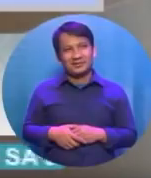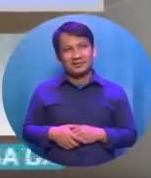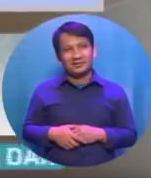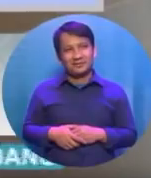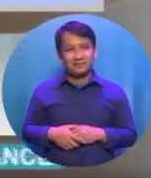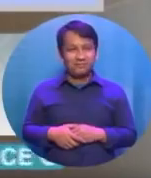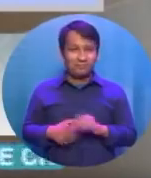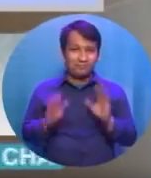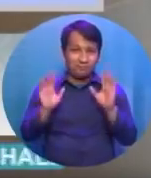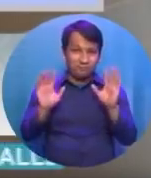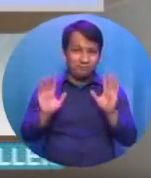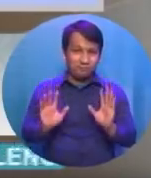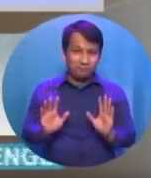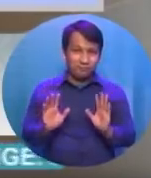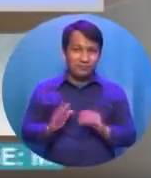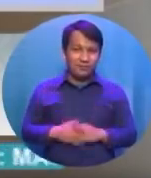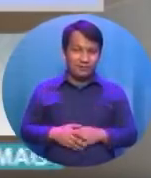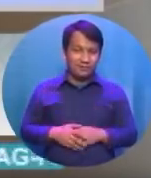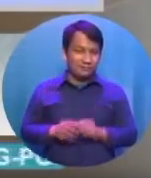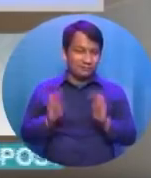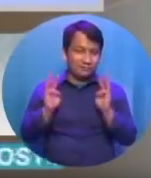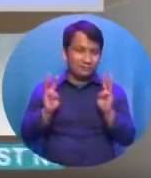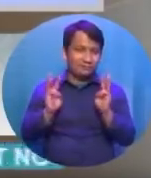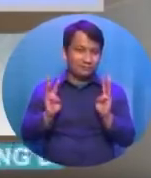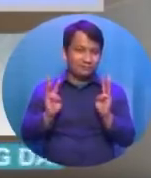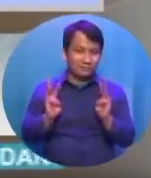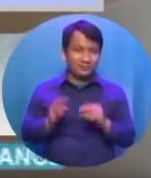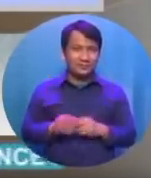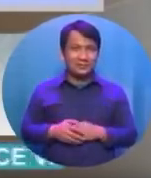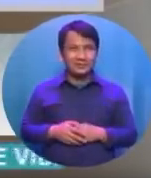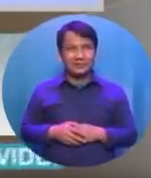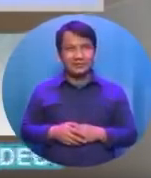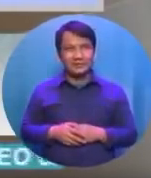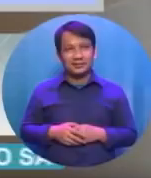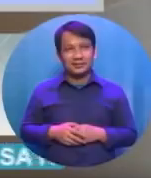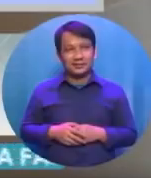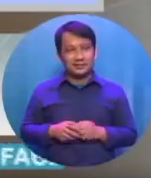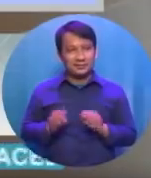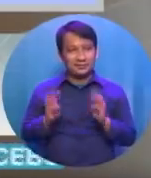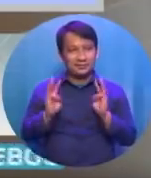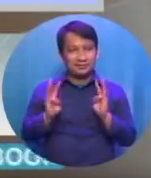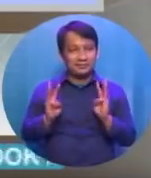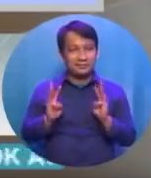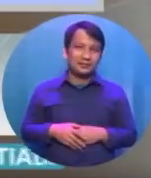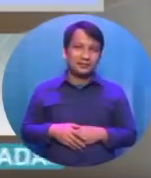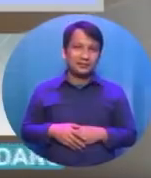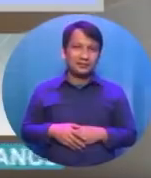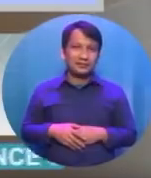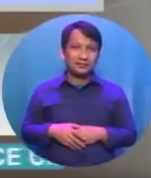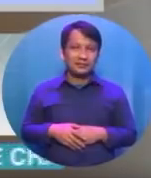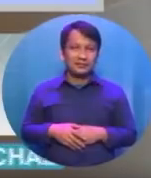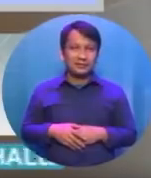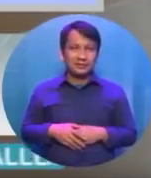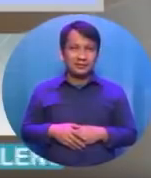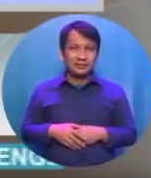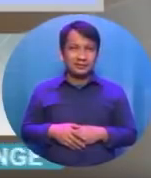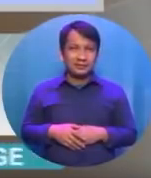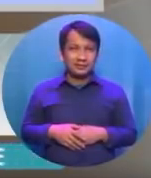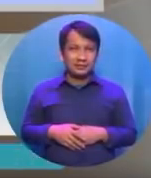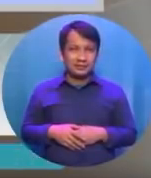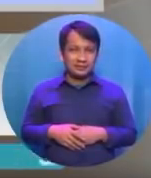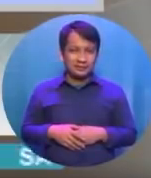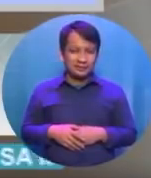Wow! Wow! Wow, ha? Huh! Rene! Yes, pa.